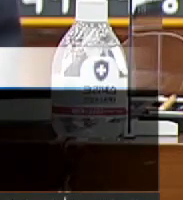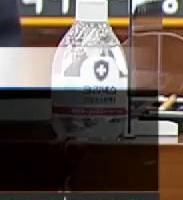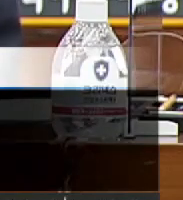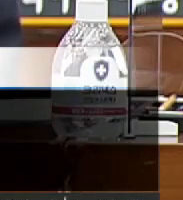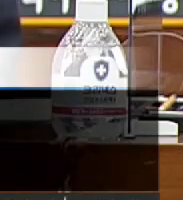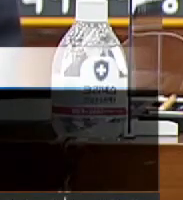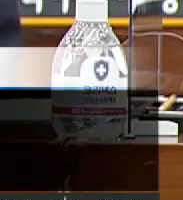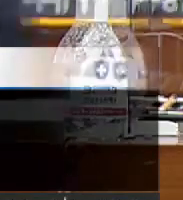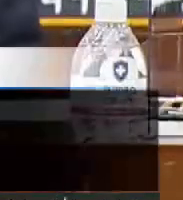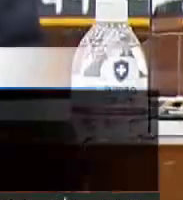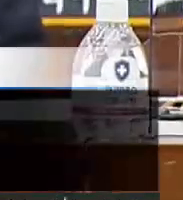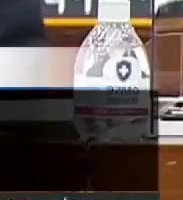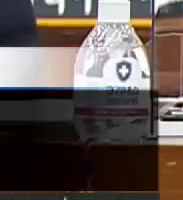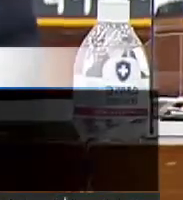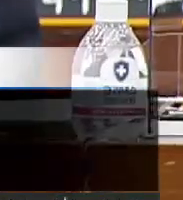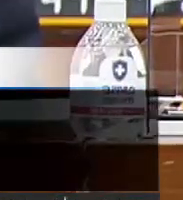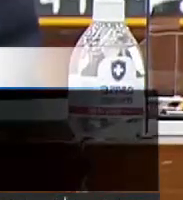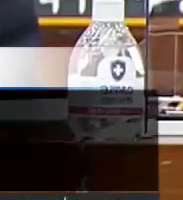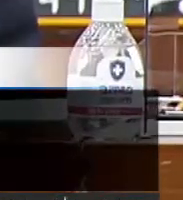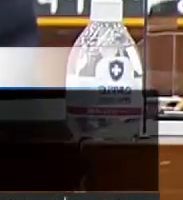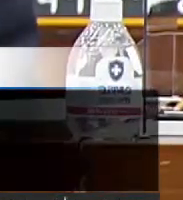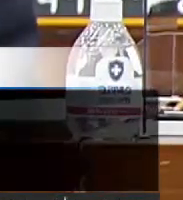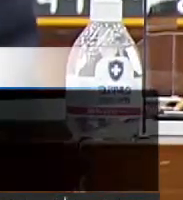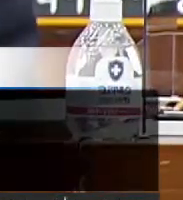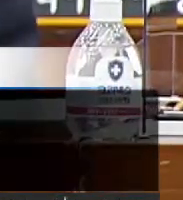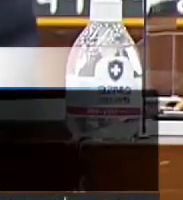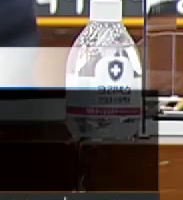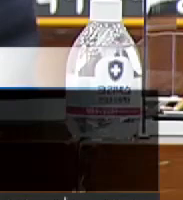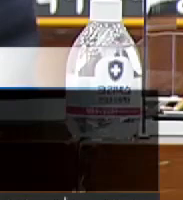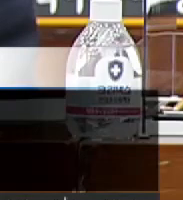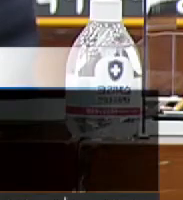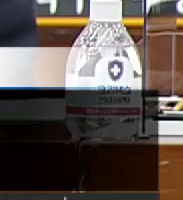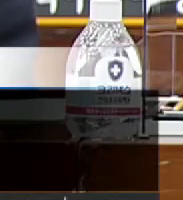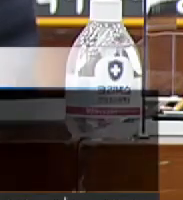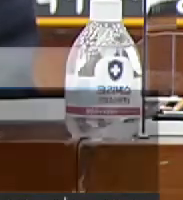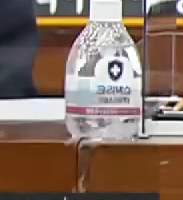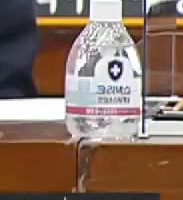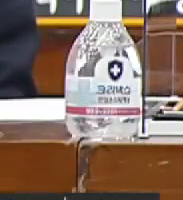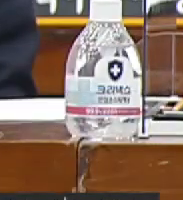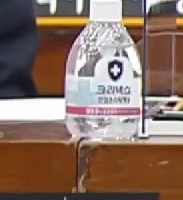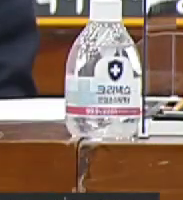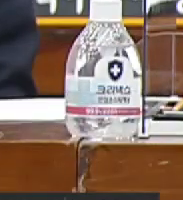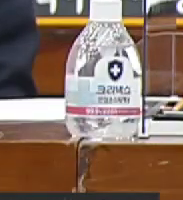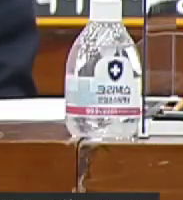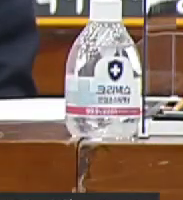말씀을 전해 주셨습니다. 흔들림 없이 제 소임을 다할 생각입니다.